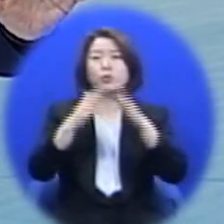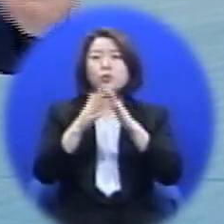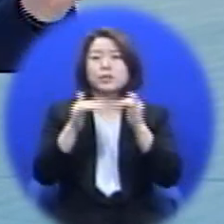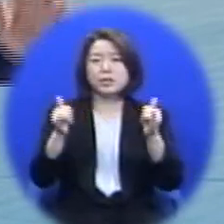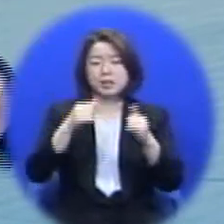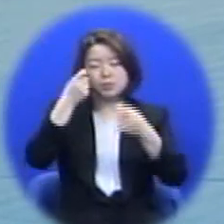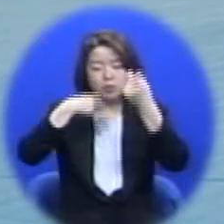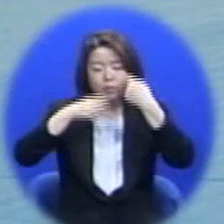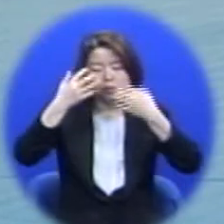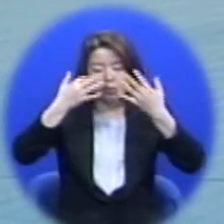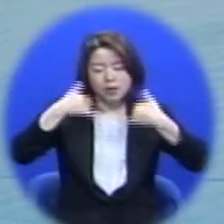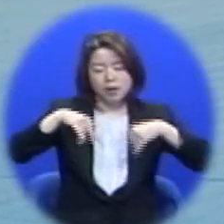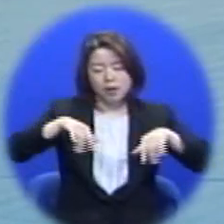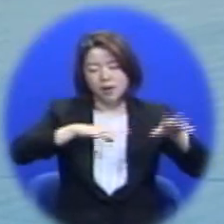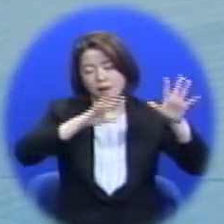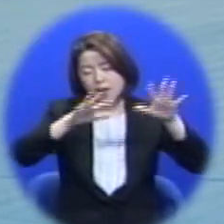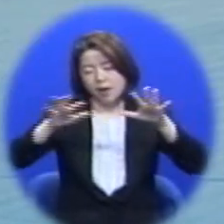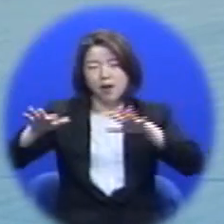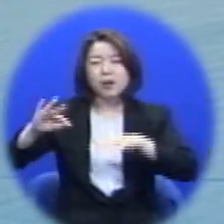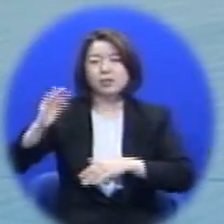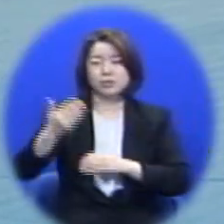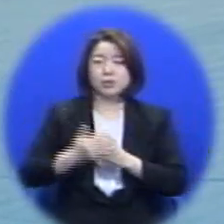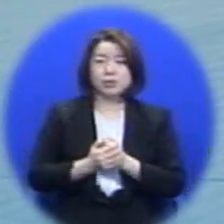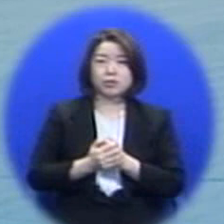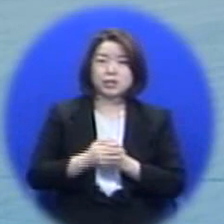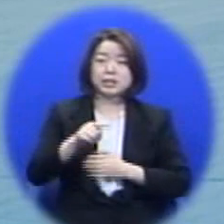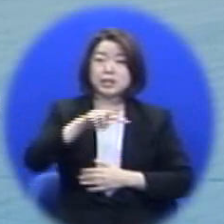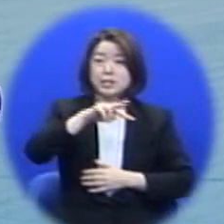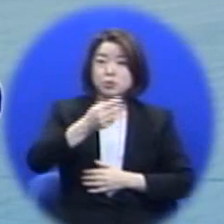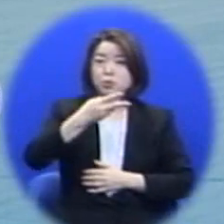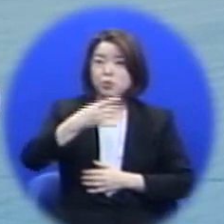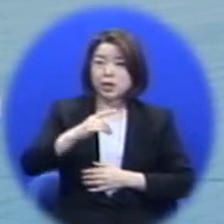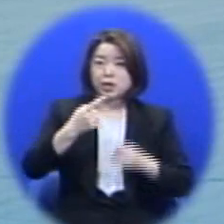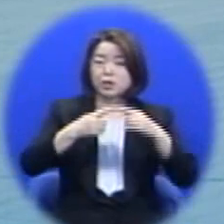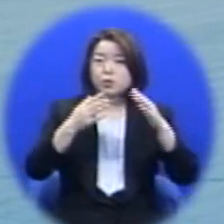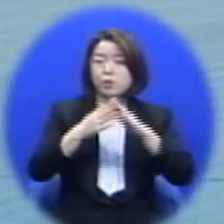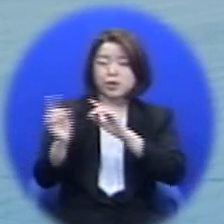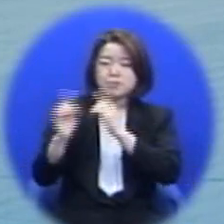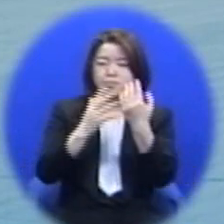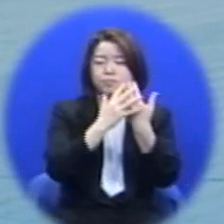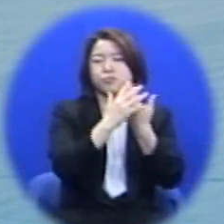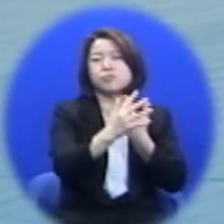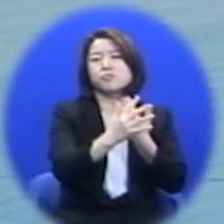눈물바다가 되는 회개가 터졌어요. 이게 소래교회의 부흥이 임했던 사건입니다.